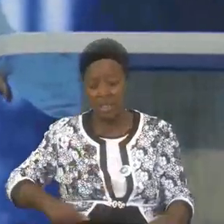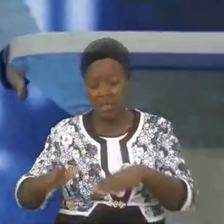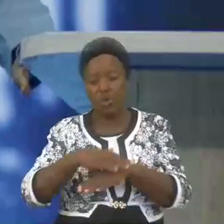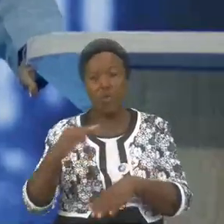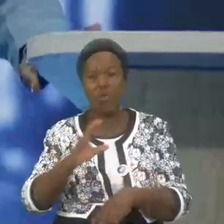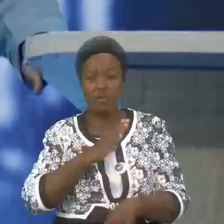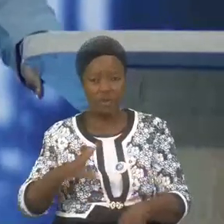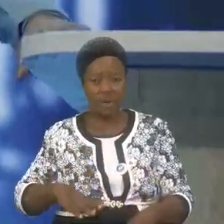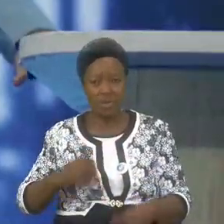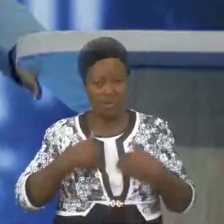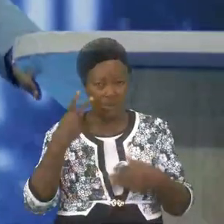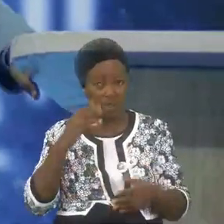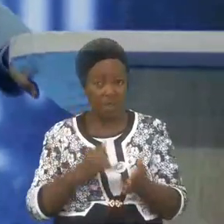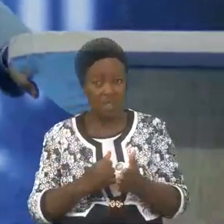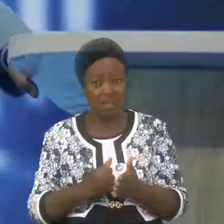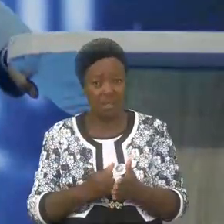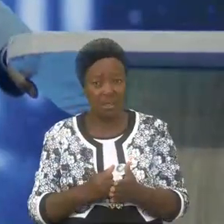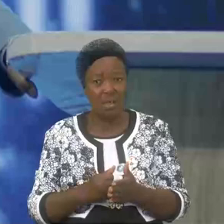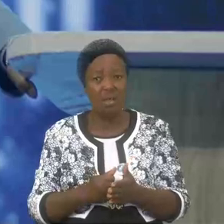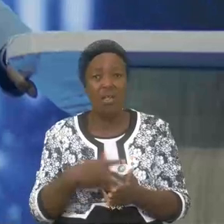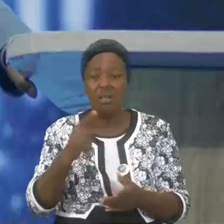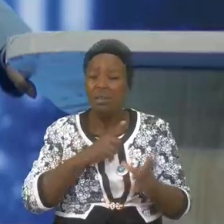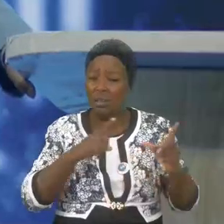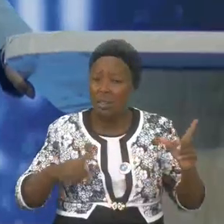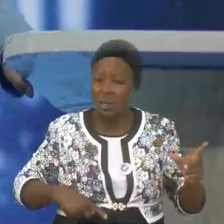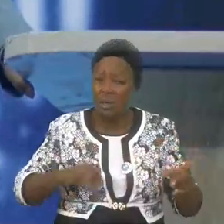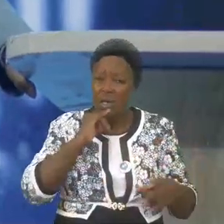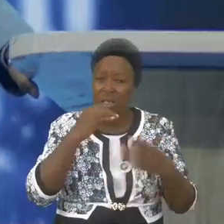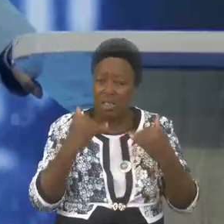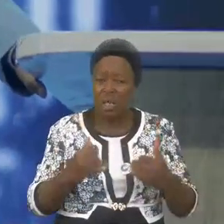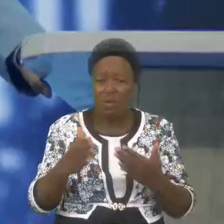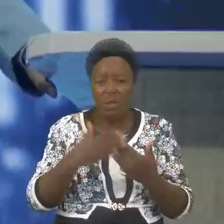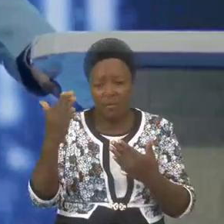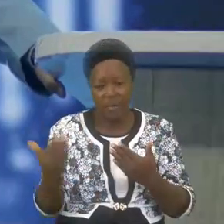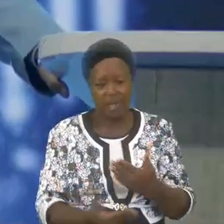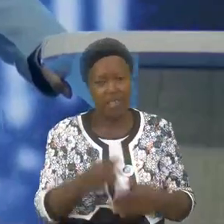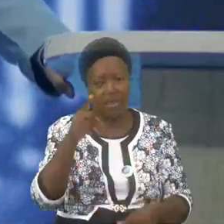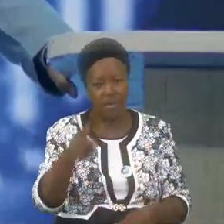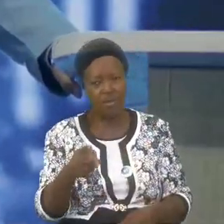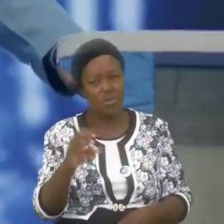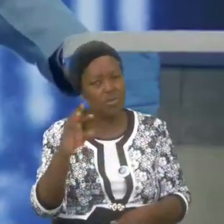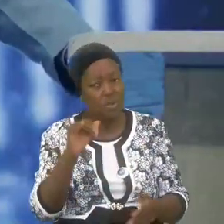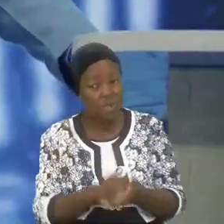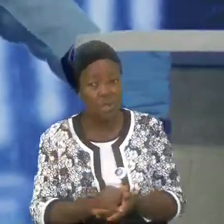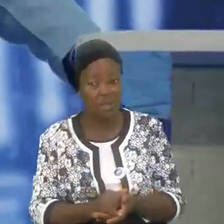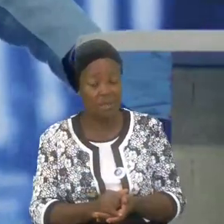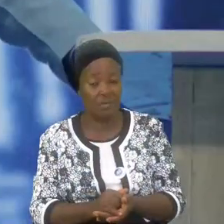Christ. La tête baissée, les yeux fermés. Le Seigneur t'invite maintenant pour